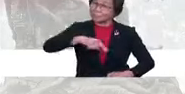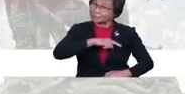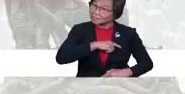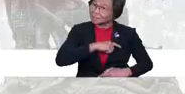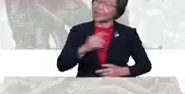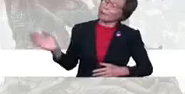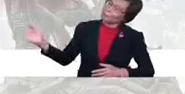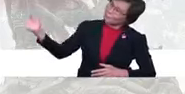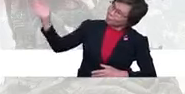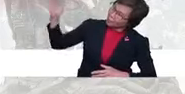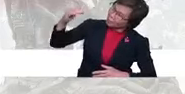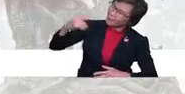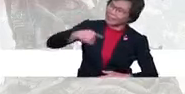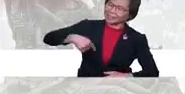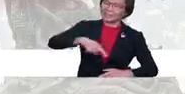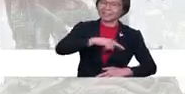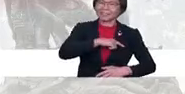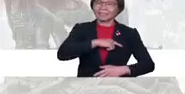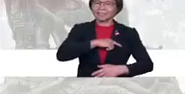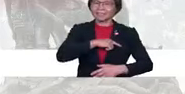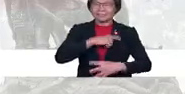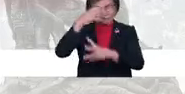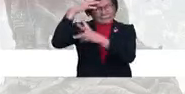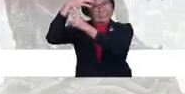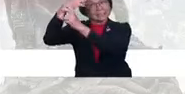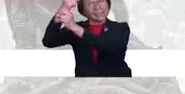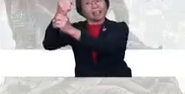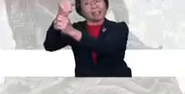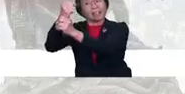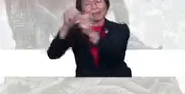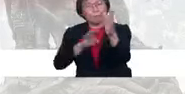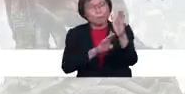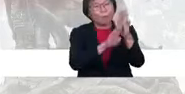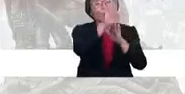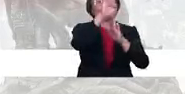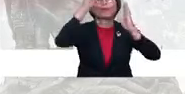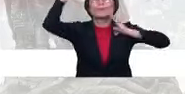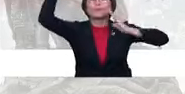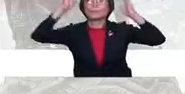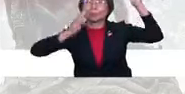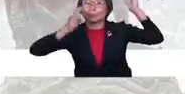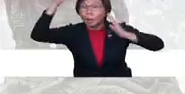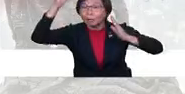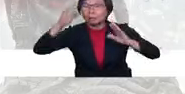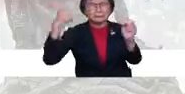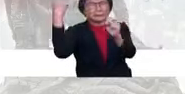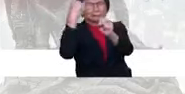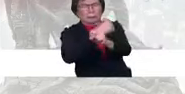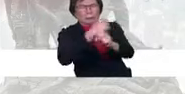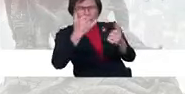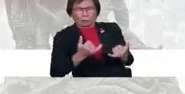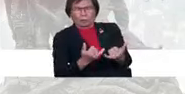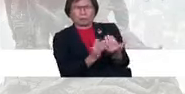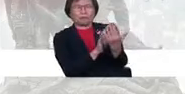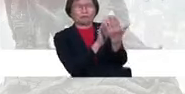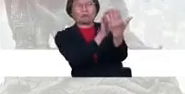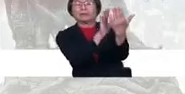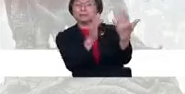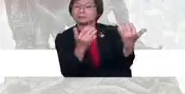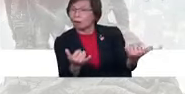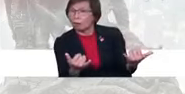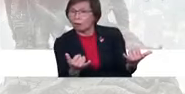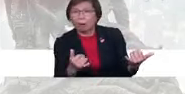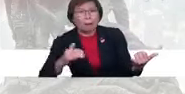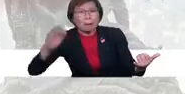marilah kita membela tekad untuk memulihkan negara cabaran yang sedang kita hadapi hari ini